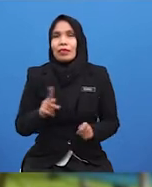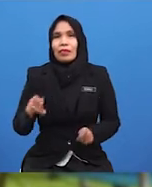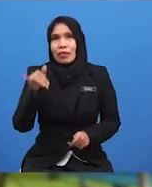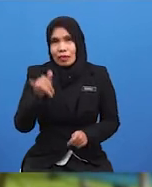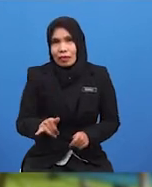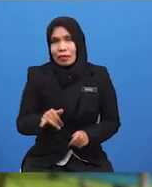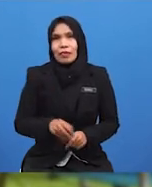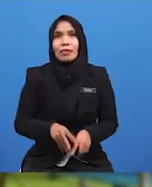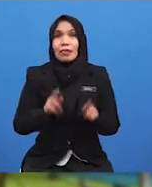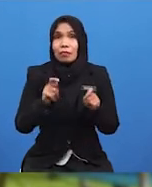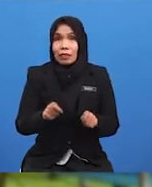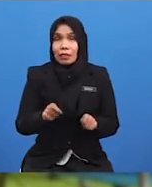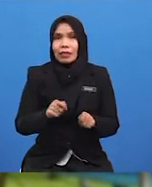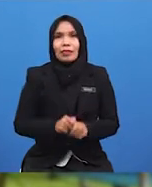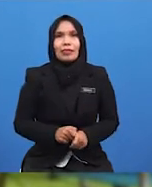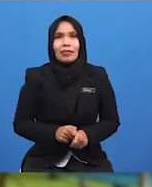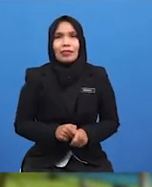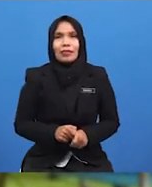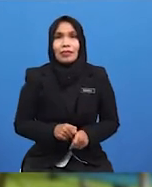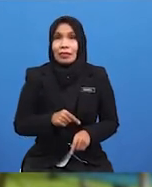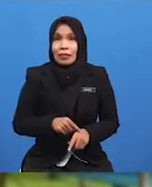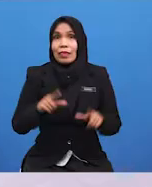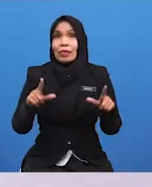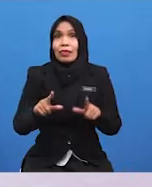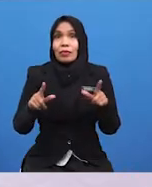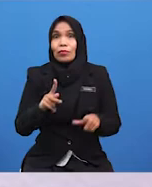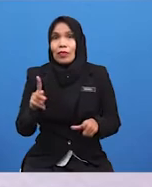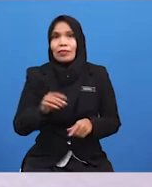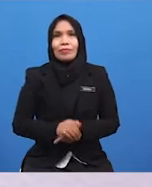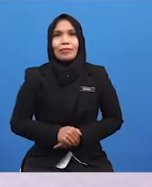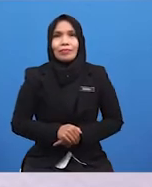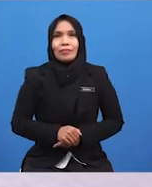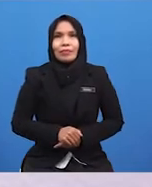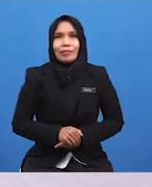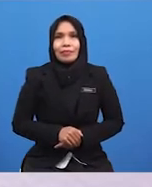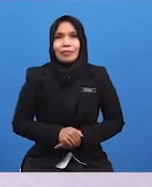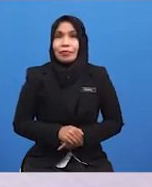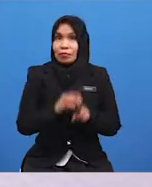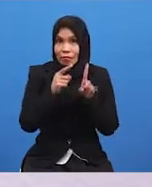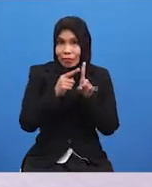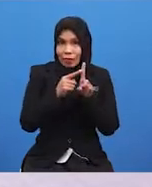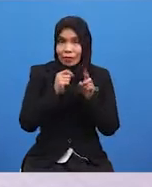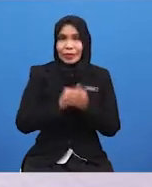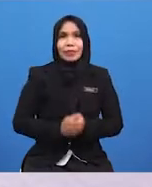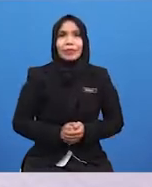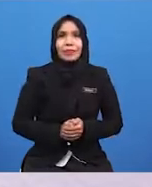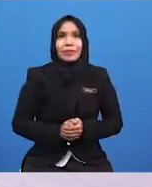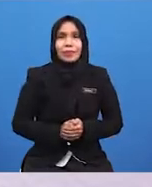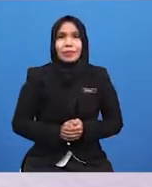dilakukan demi menjaga Marwah diri situasi pertama